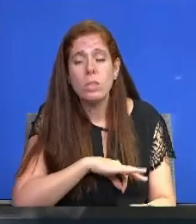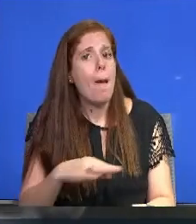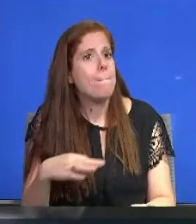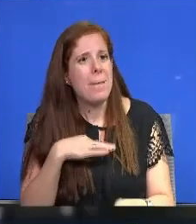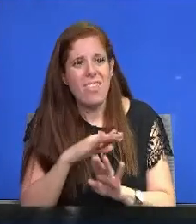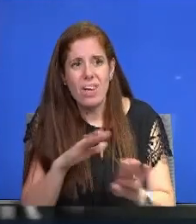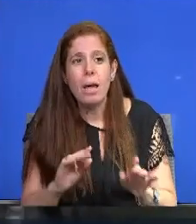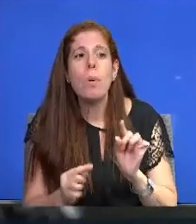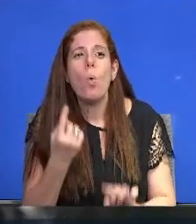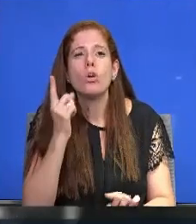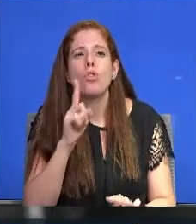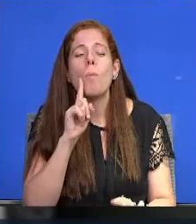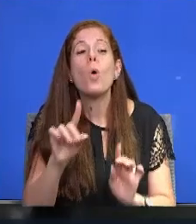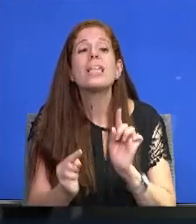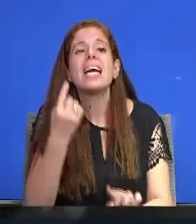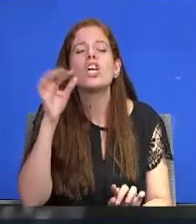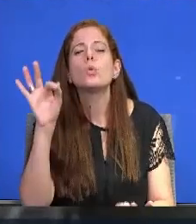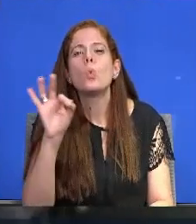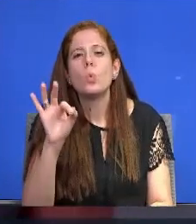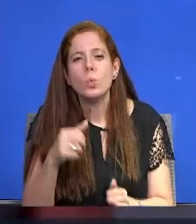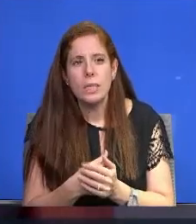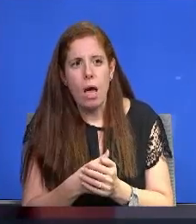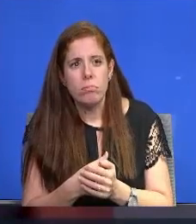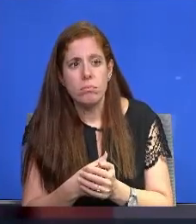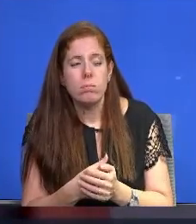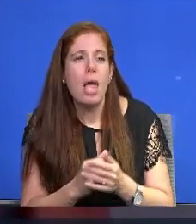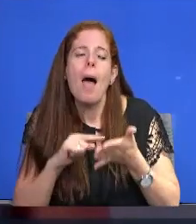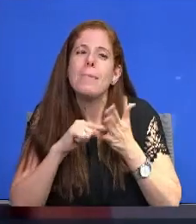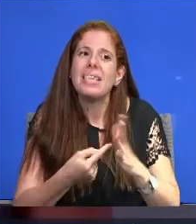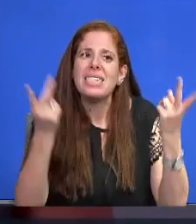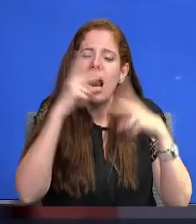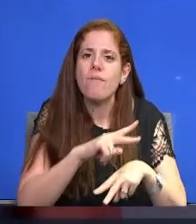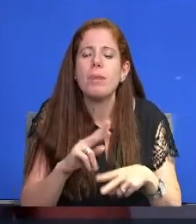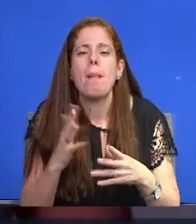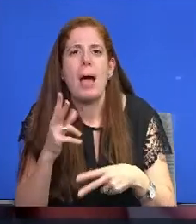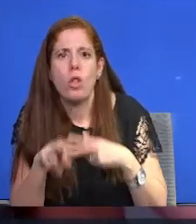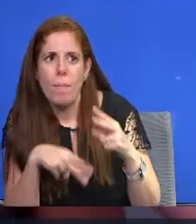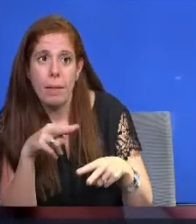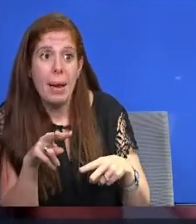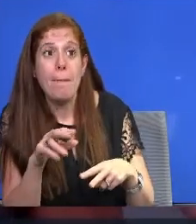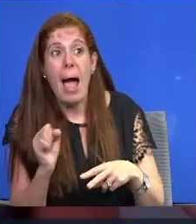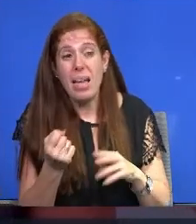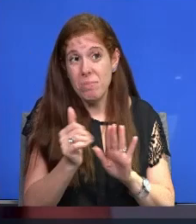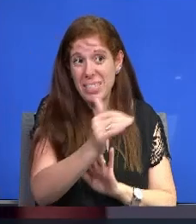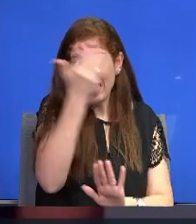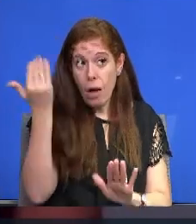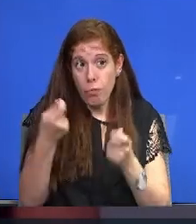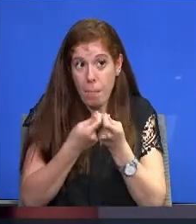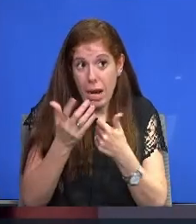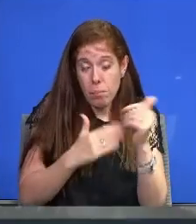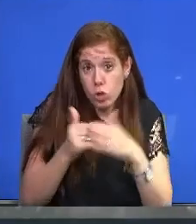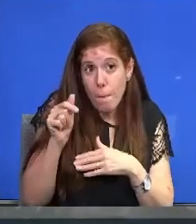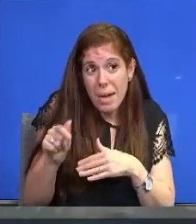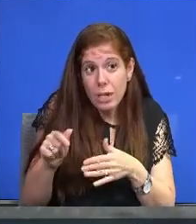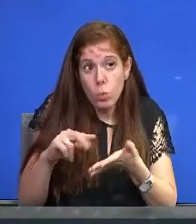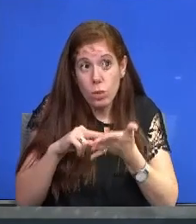אירוע שמכונה תקרית טונגוסקה. It really is to give us a sense of what are we dealing with. Are we way out of the box in terms of what we built this big